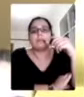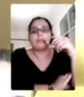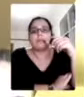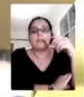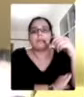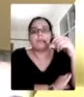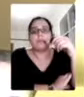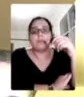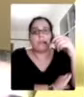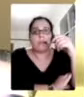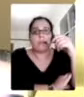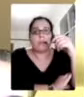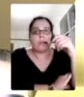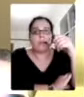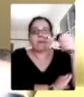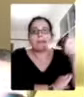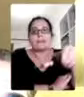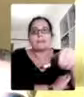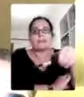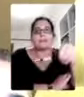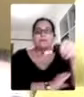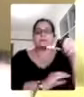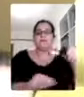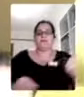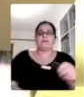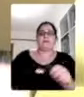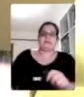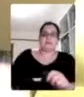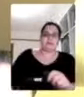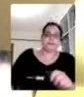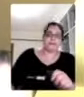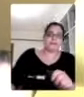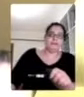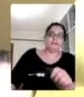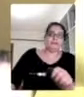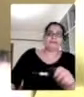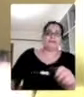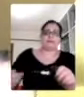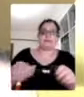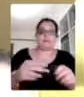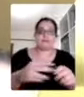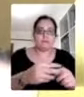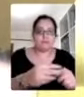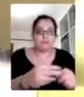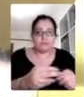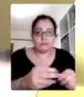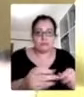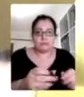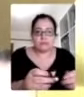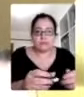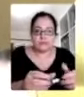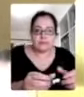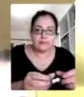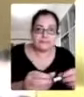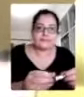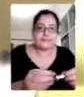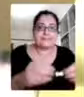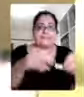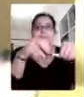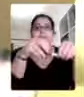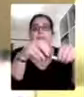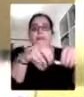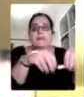söylediği ghosting olur yani. Daha sonradan bu Virginia tütünü içine koyup içmeye başladığınız zaman aslında kek ya da piponun ağacın tadı değil,